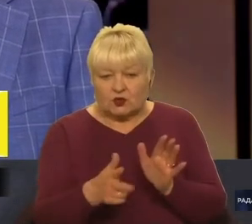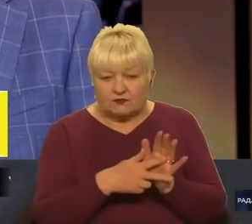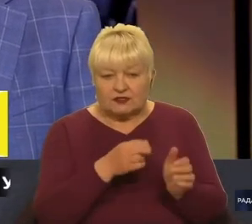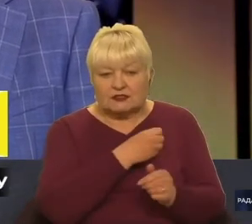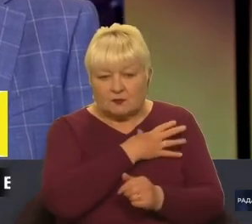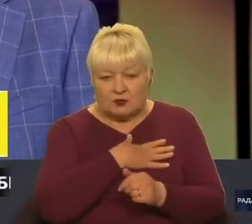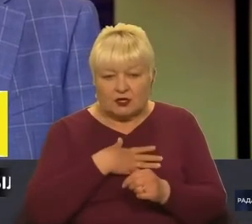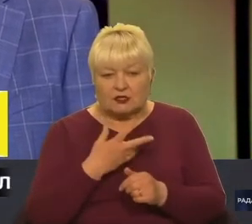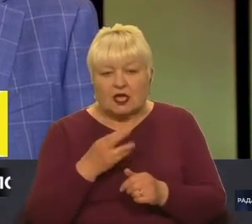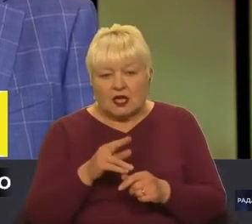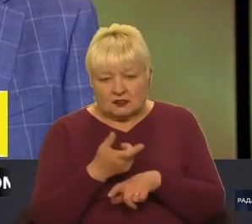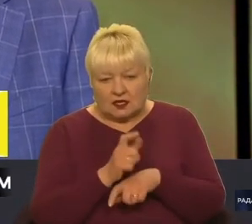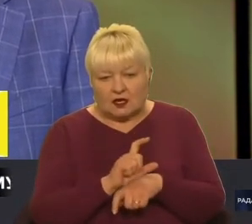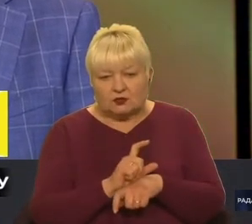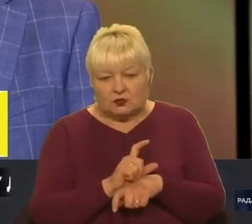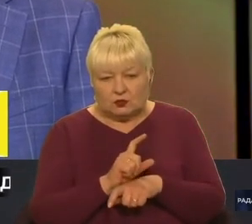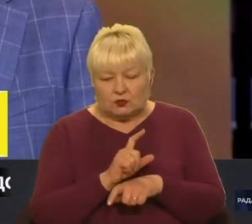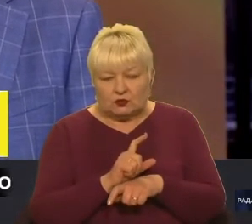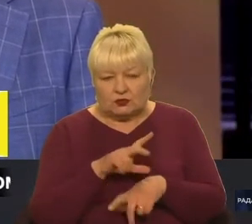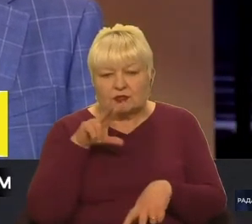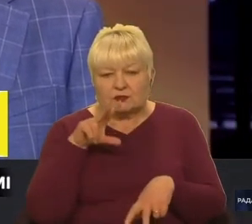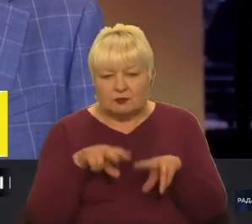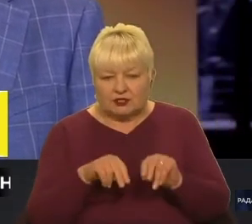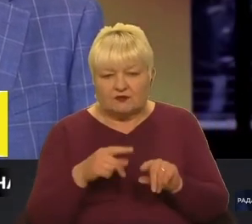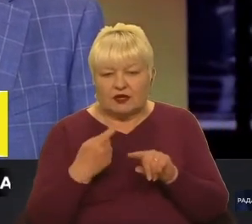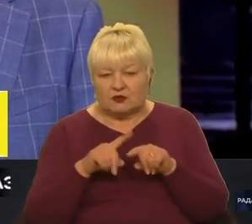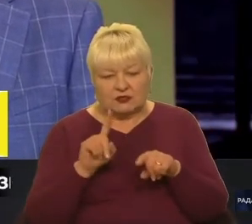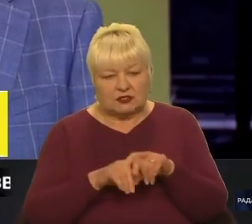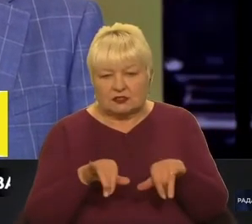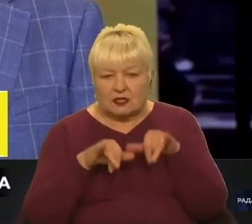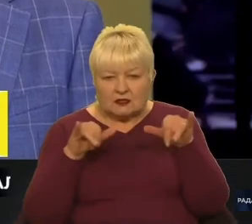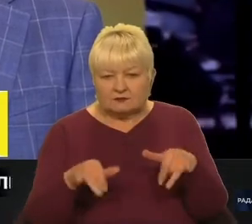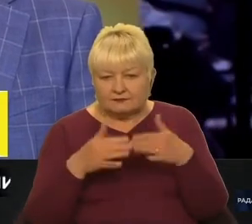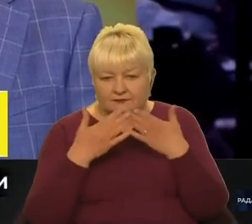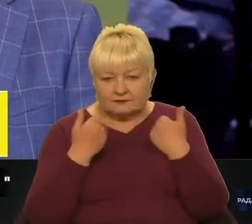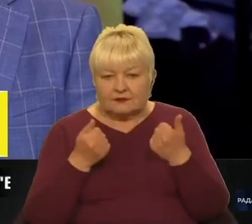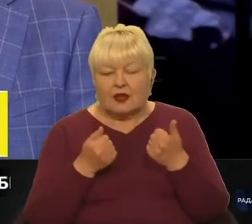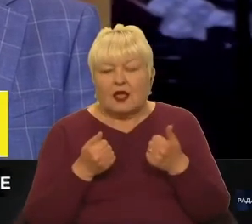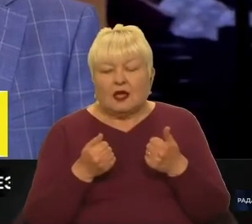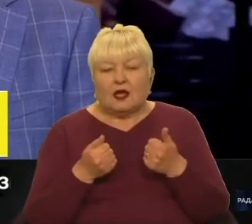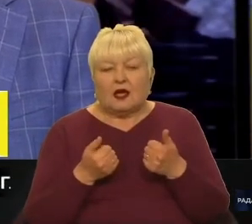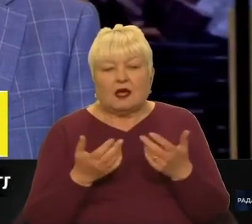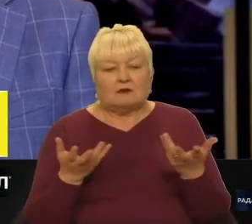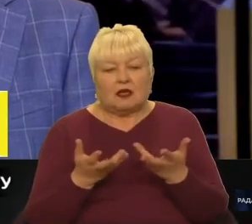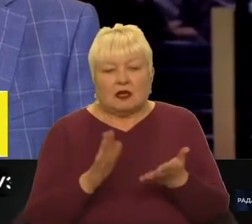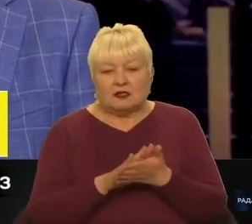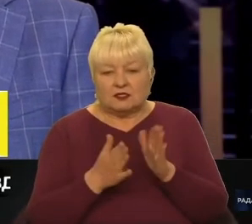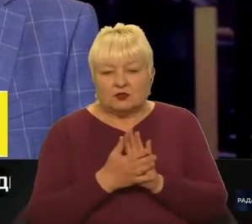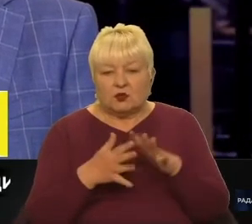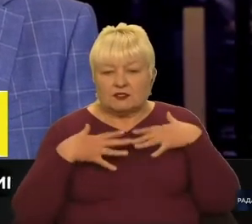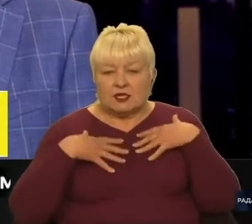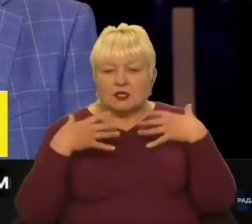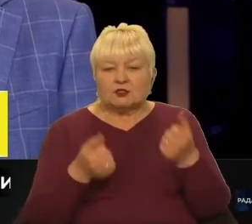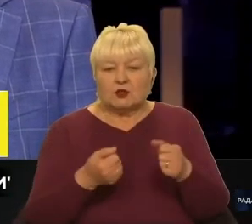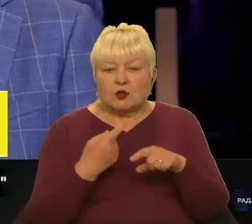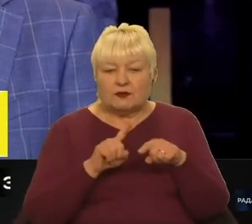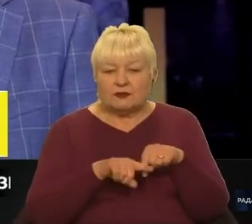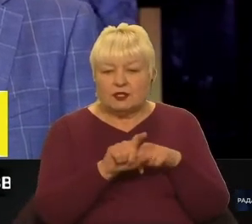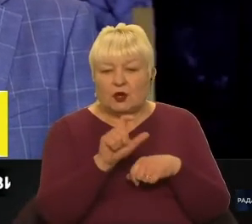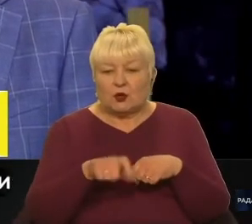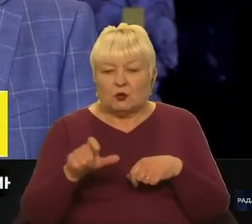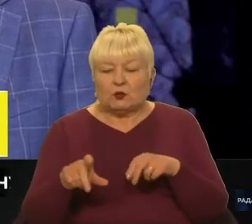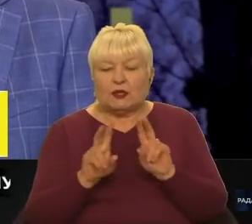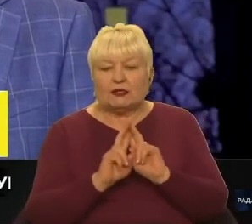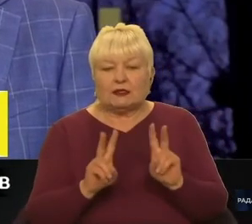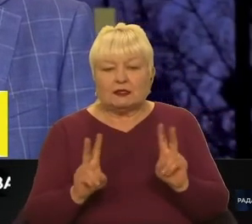Я дуже сподіваюся, що ці цифри не збільшилися. Яка ситуація з здоров'ям тих людей, які поранені?